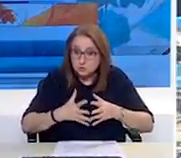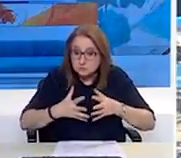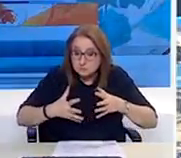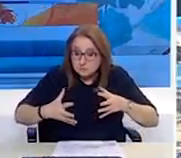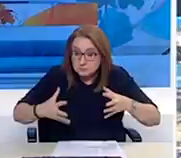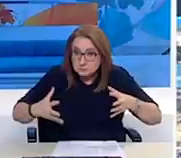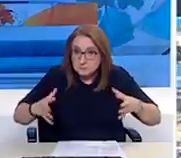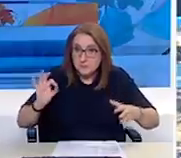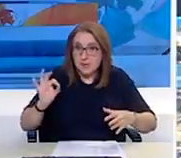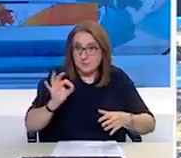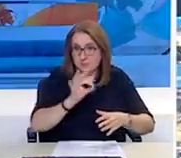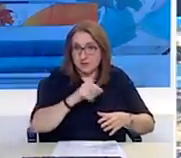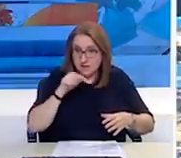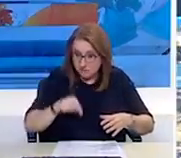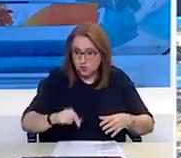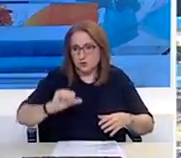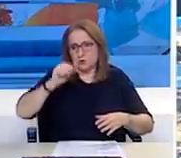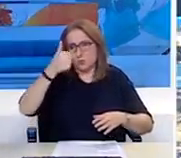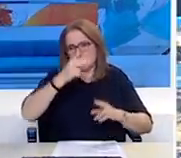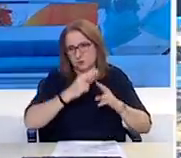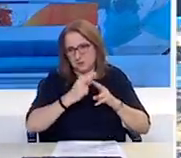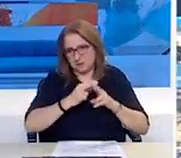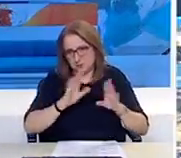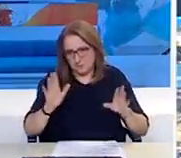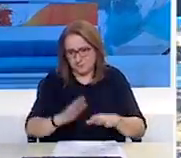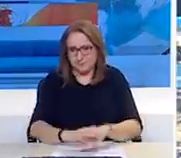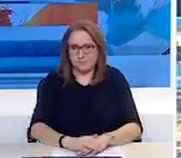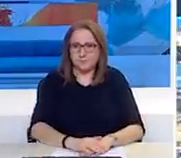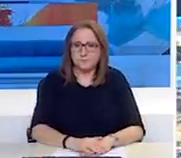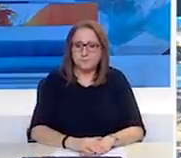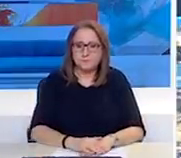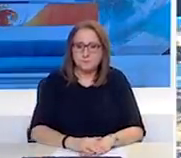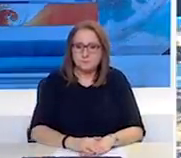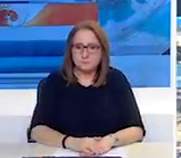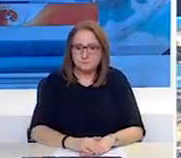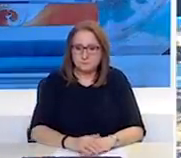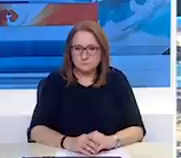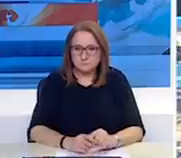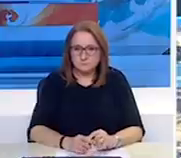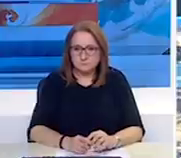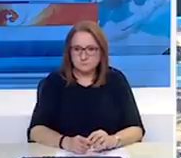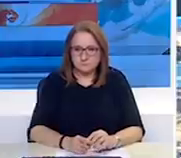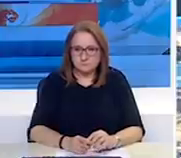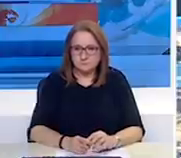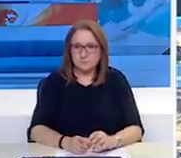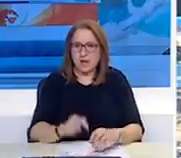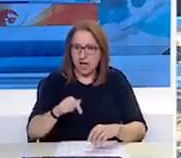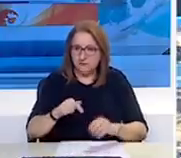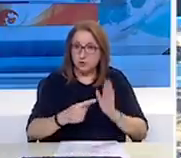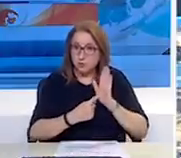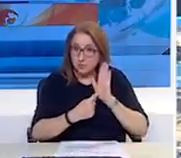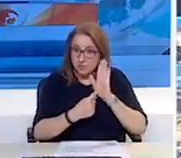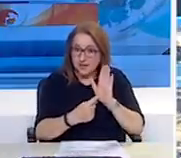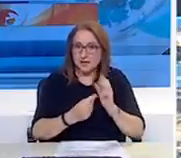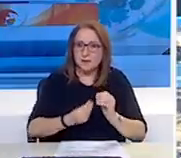της επιδημίας είναι το σημαντικότερο, ο σημαντικότερος αριθμός, το σημαντικότερο μέτρο, ο σημαντικότερος δείκτης που χρησιμοποιούν